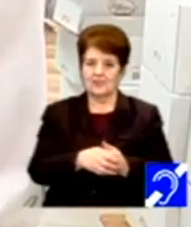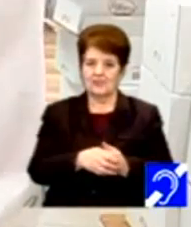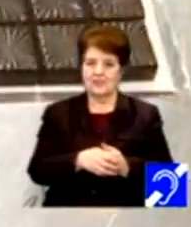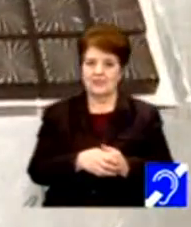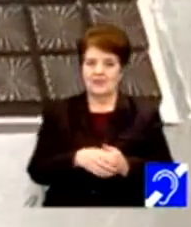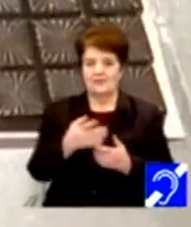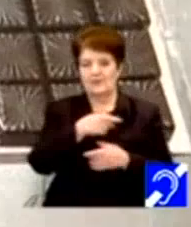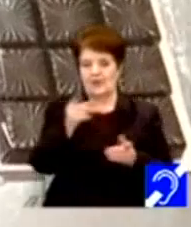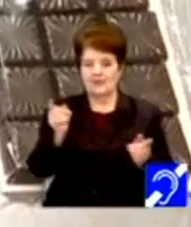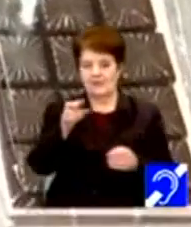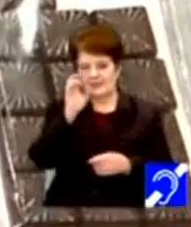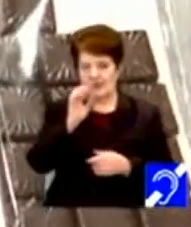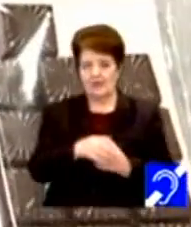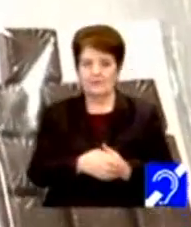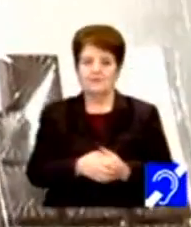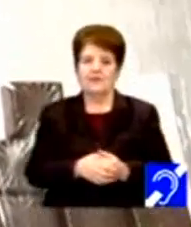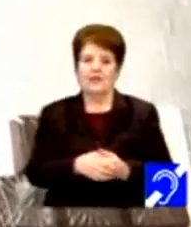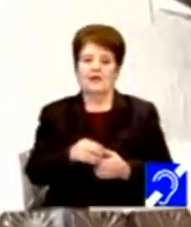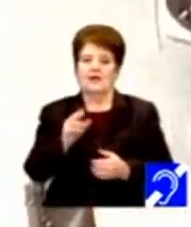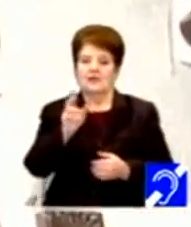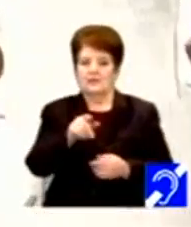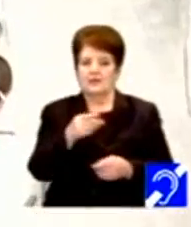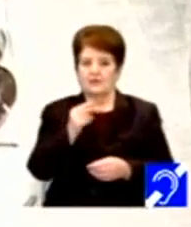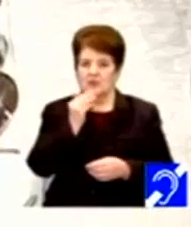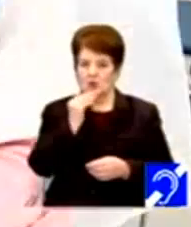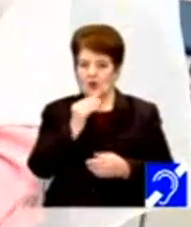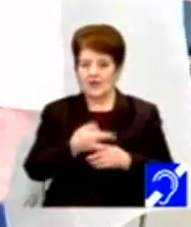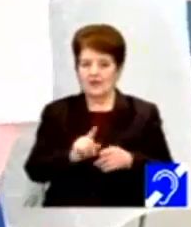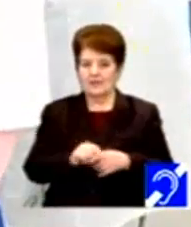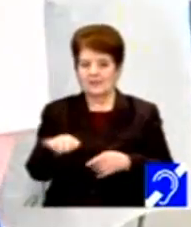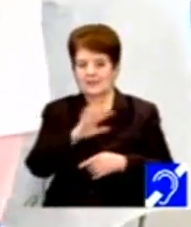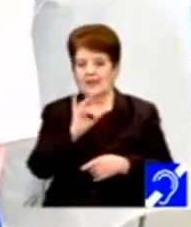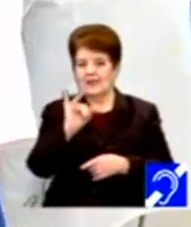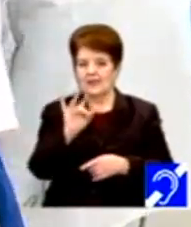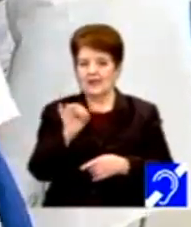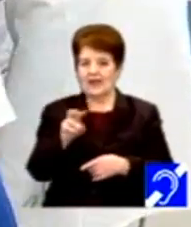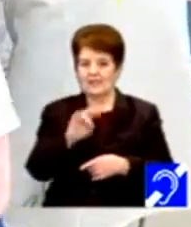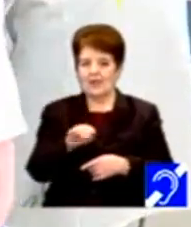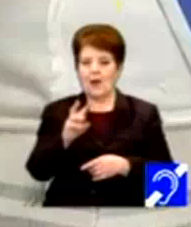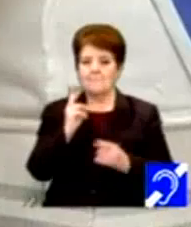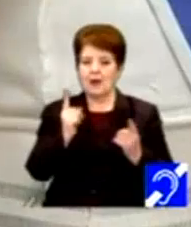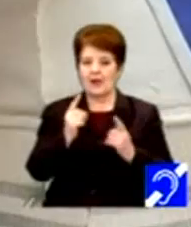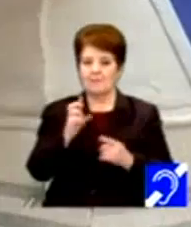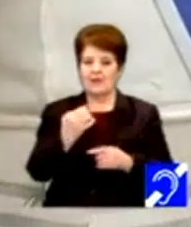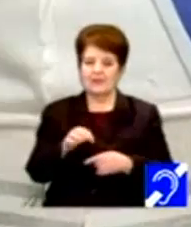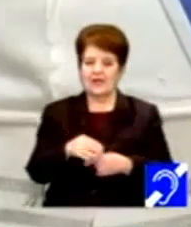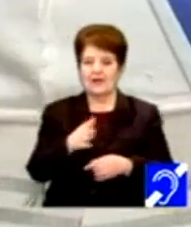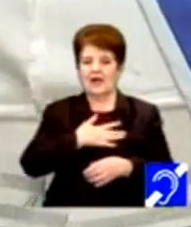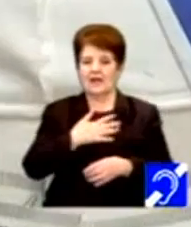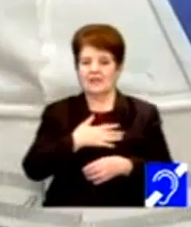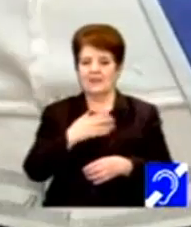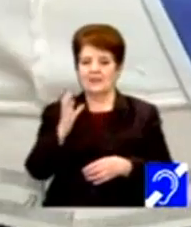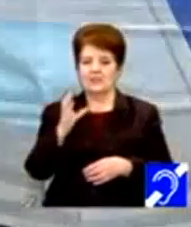restul țărilor. Ciocolata cu umplutură din fructe uscate ajunge pe rafturile din Irlanda, Marea Britanie, Slovacia și Canada.